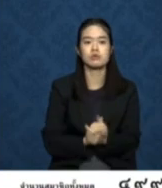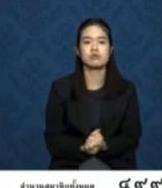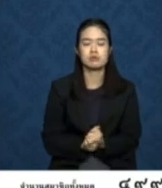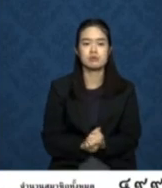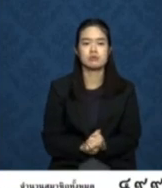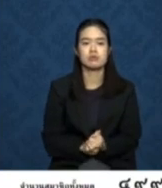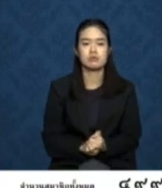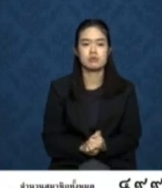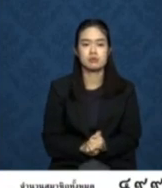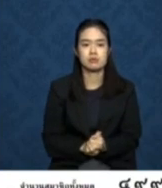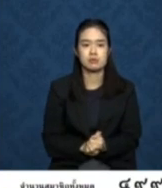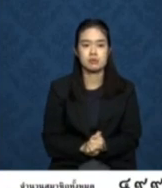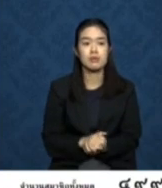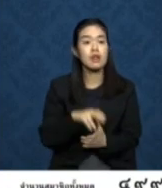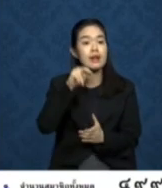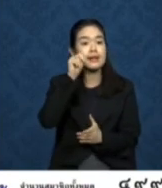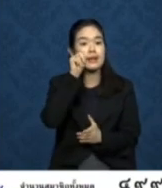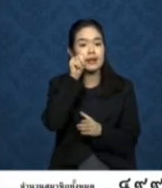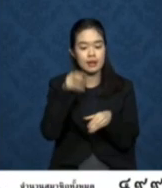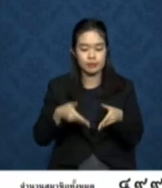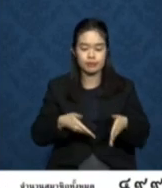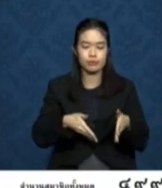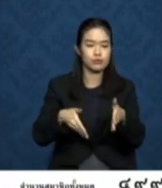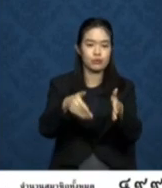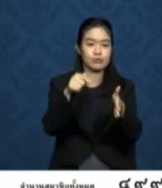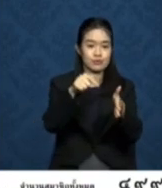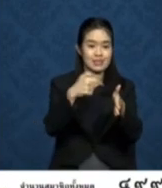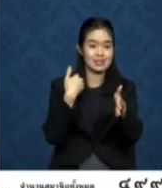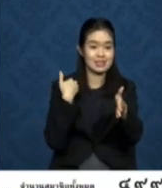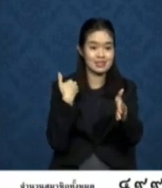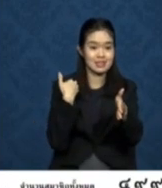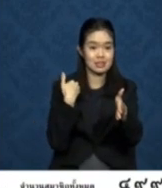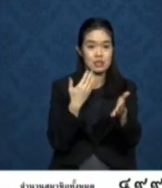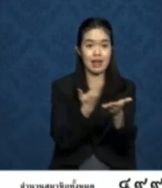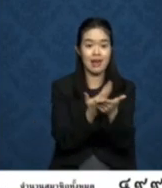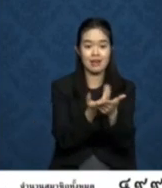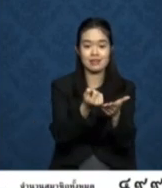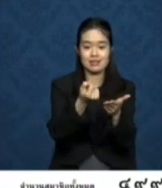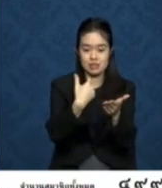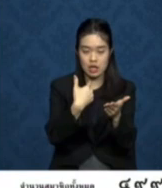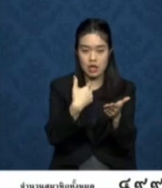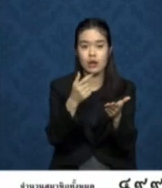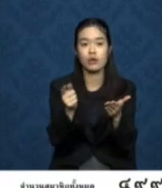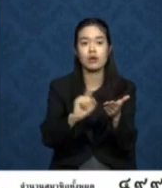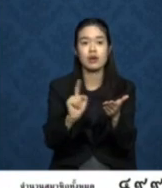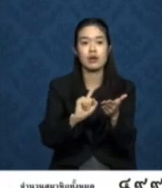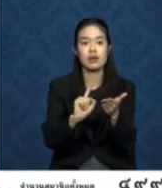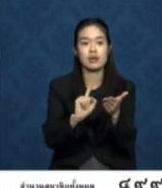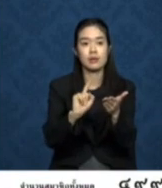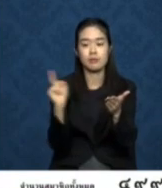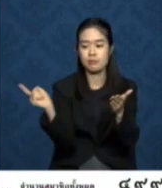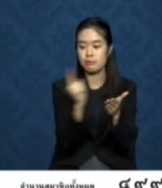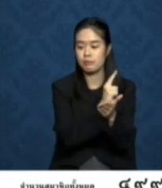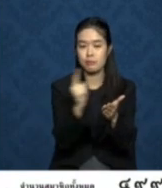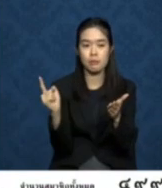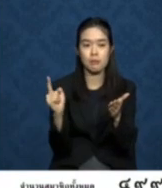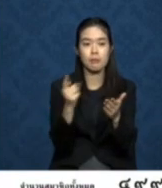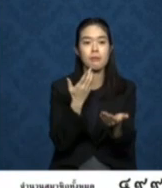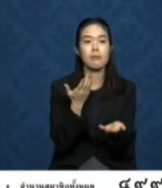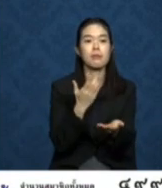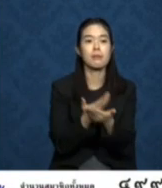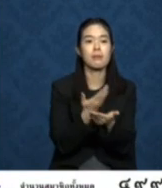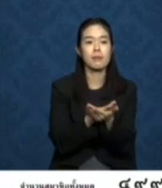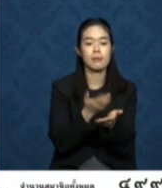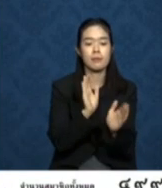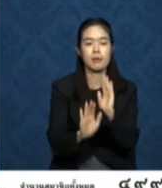มาอีกครับว่าหนาน้ำบริเวณ ดอนโคลาสมีการเรีกเก็บค่าผ่านทางจากเรือของไทยตระมาณเที่ยวละ 8,000 ถึง 1,000 บาท